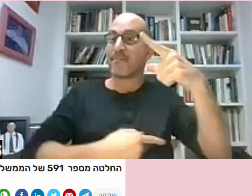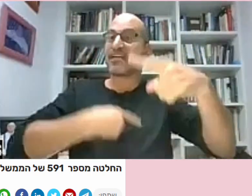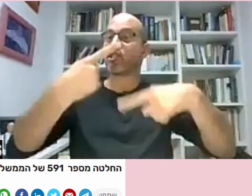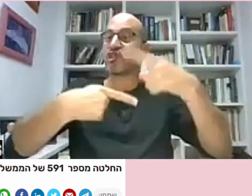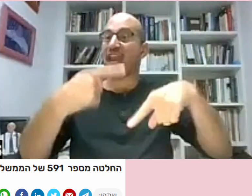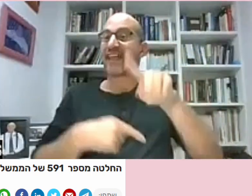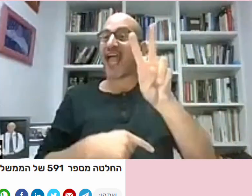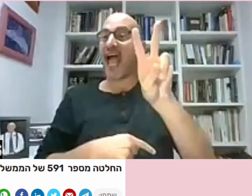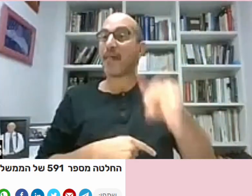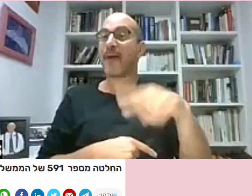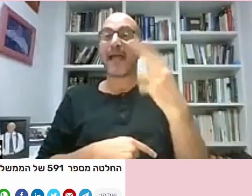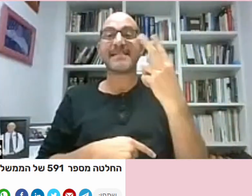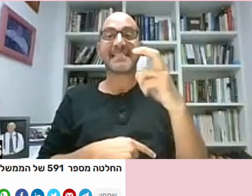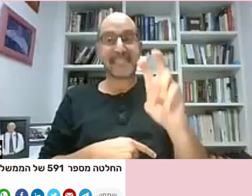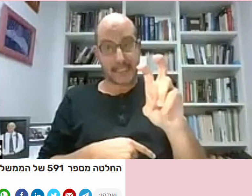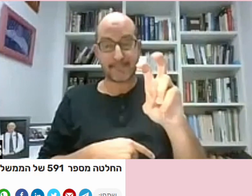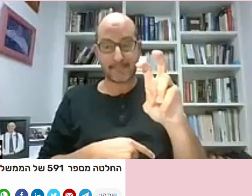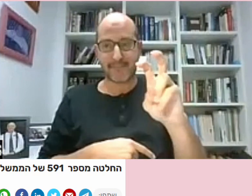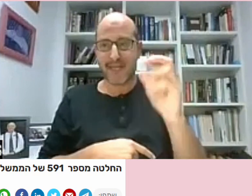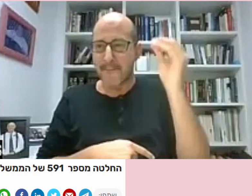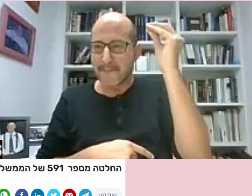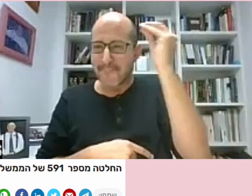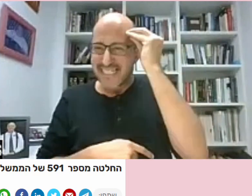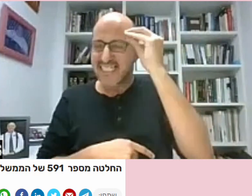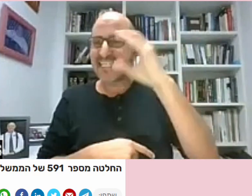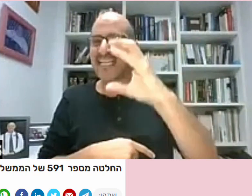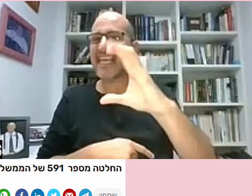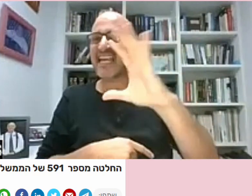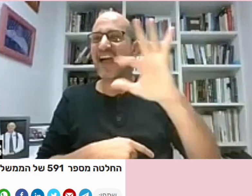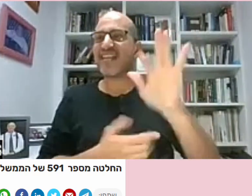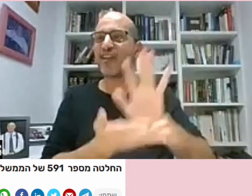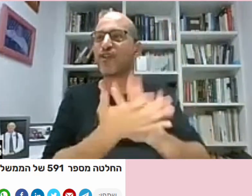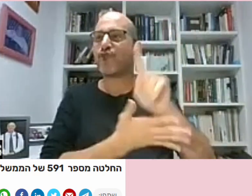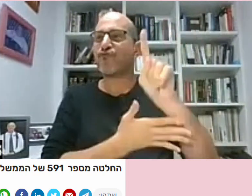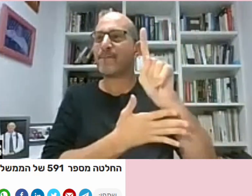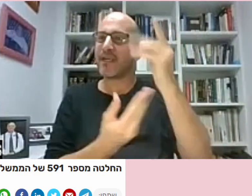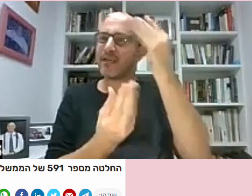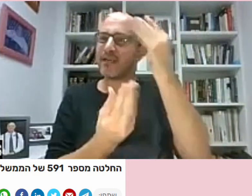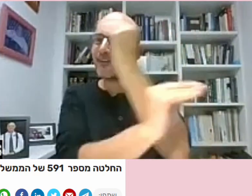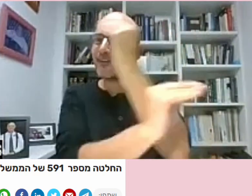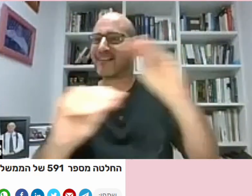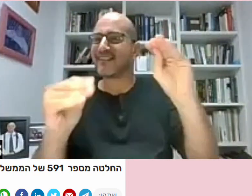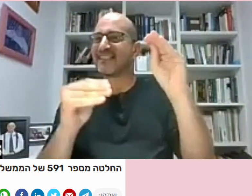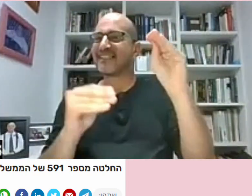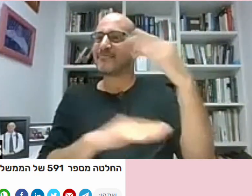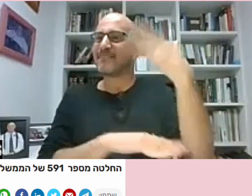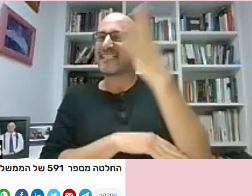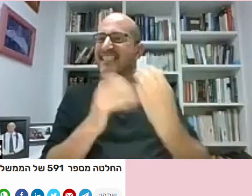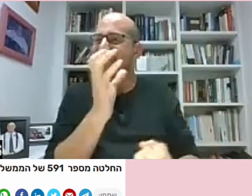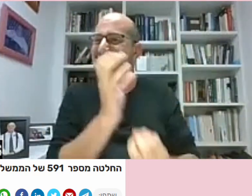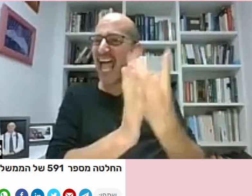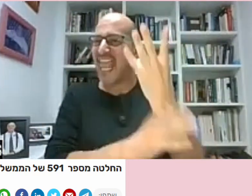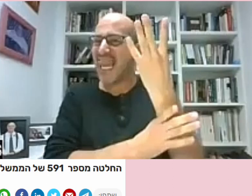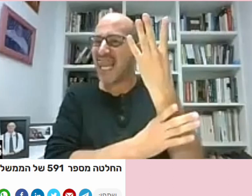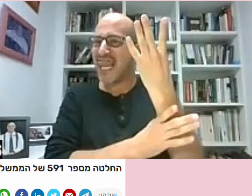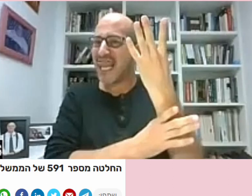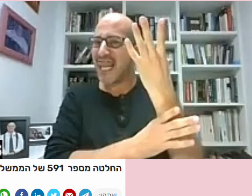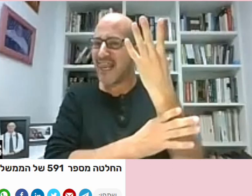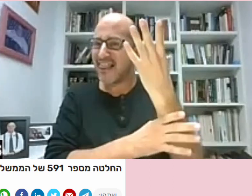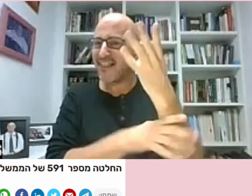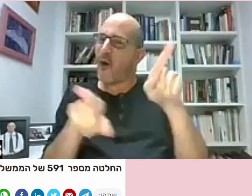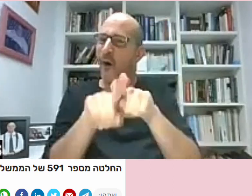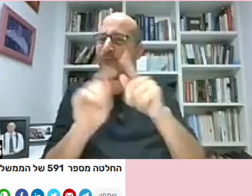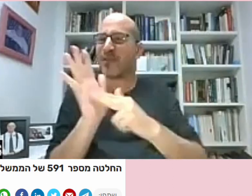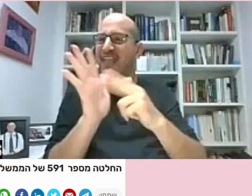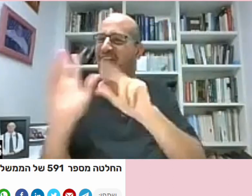ה-29 בנובמבר שנת 2020. זה מזכיר את כ"ט בנובמבר, כן? זה שמדינת ישראל